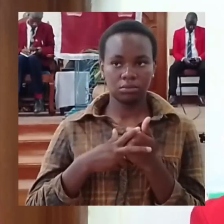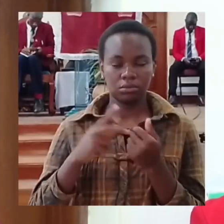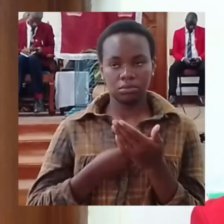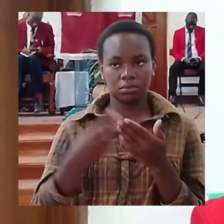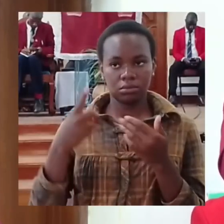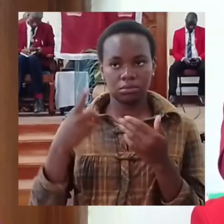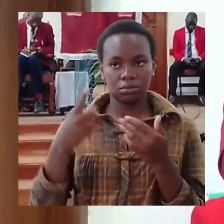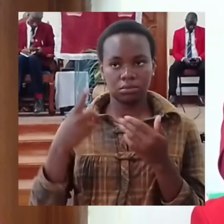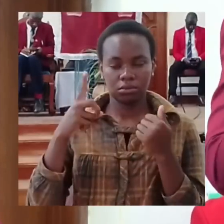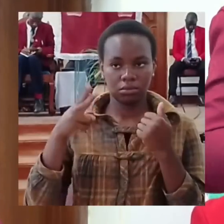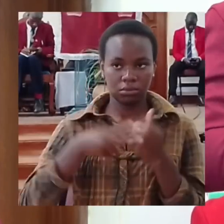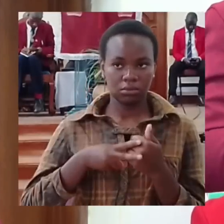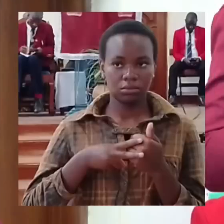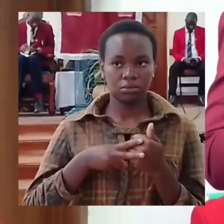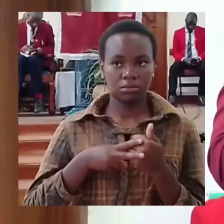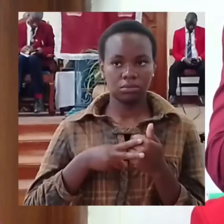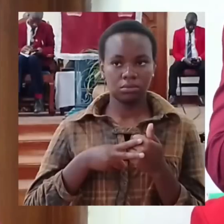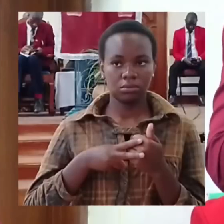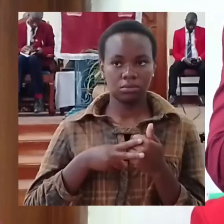13:17